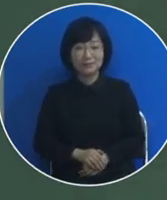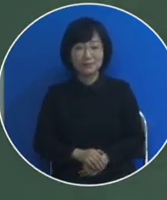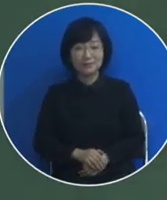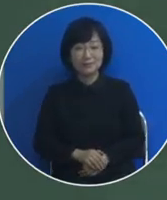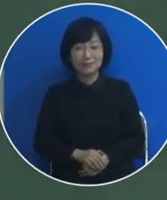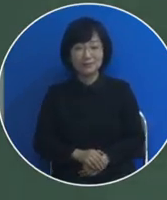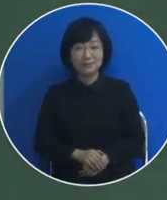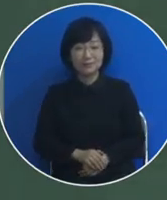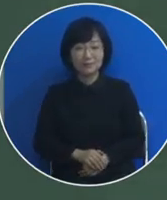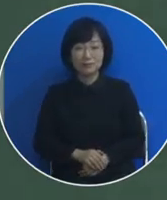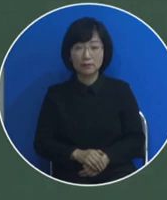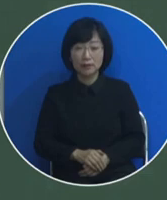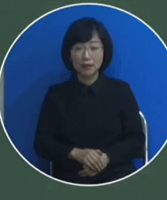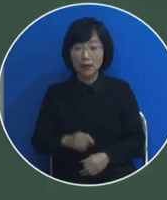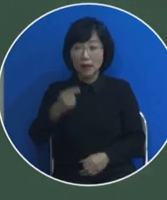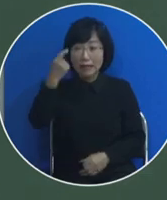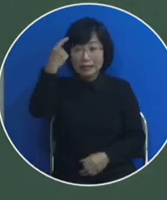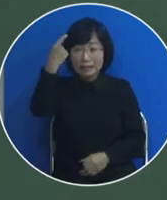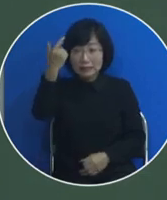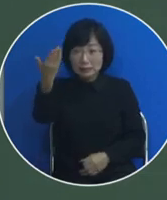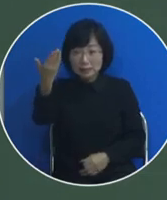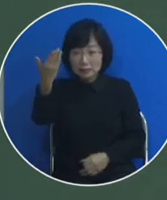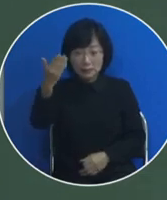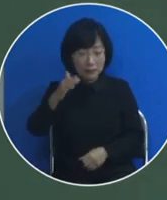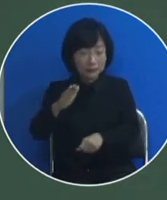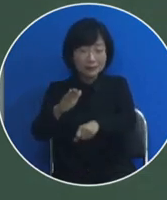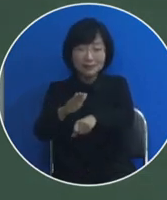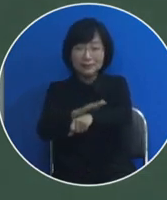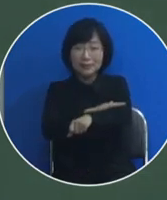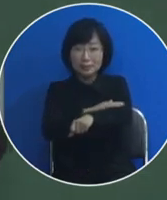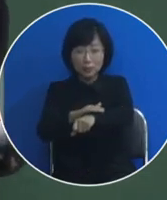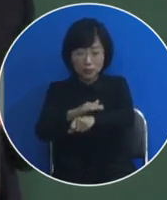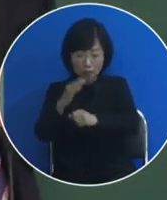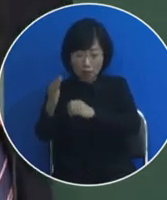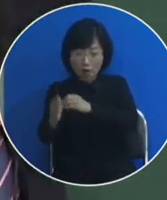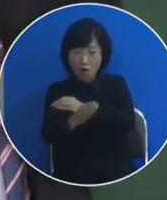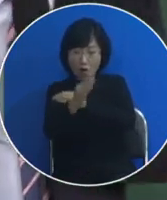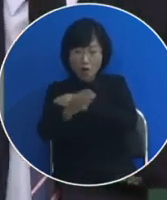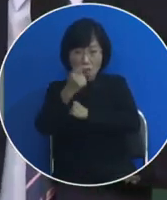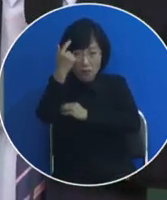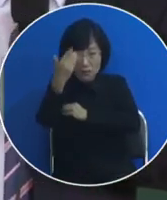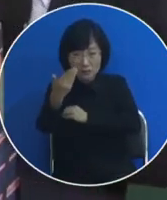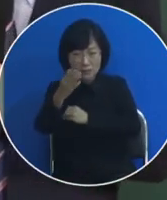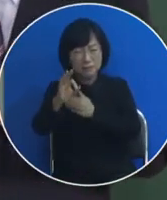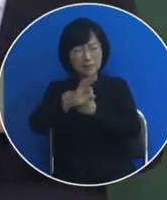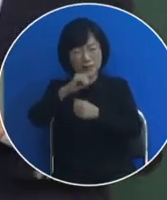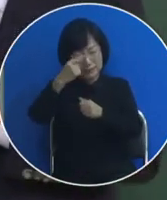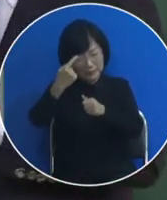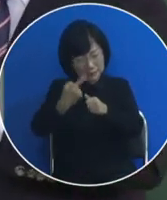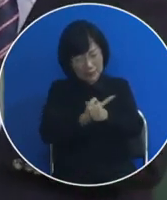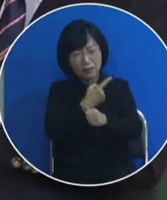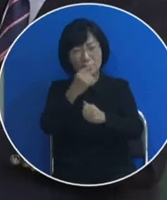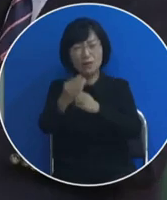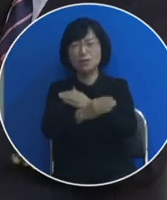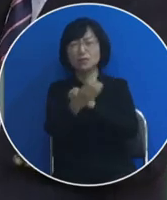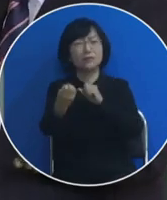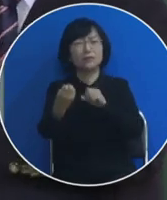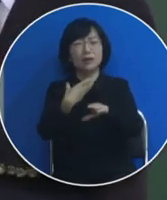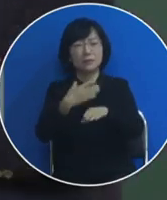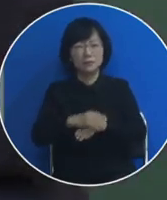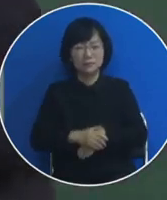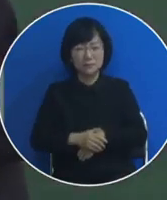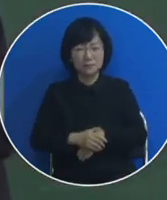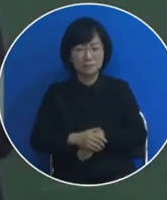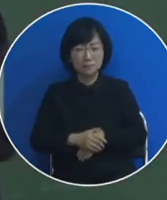틀린 응답이 올 수밖에 없잖아요. 틀린 질문을 했으니까. But because they asked the incorrect questions, they have no choice but to receive incorrect answers. 이러니까 3 오늘